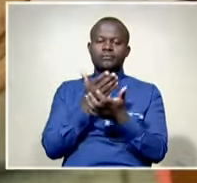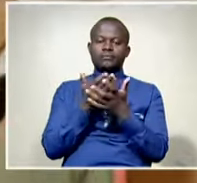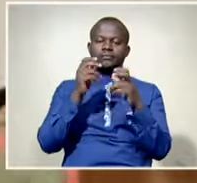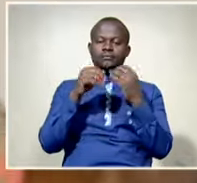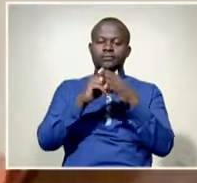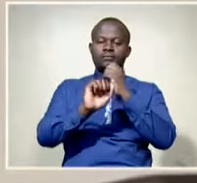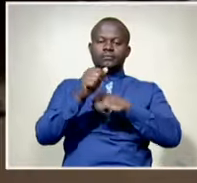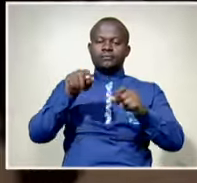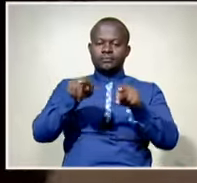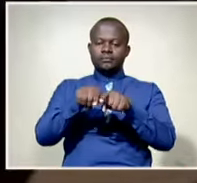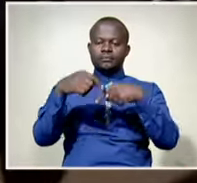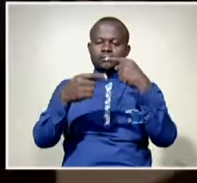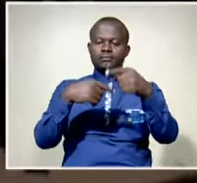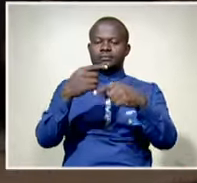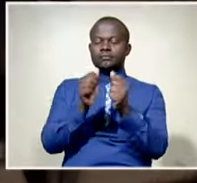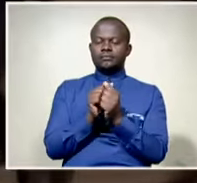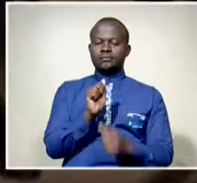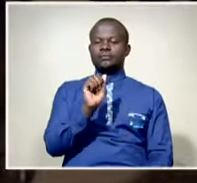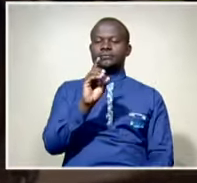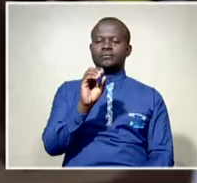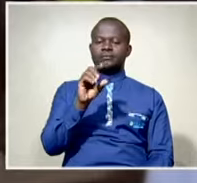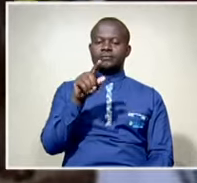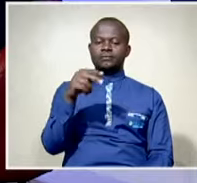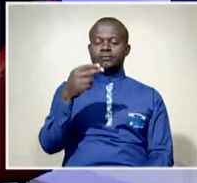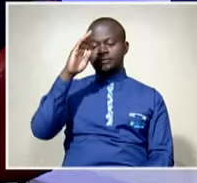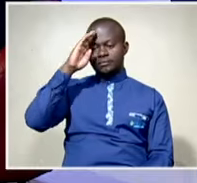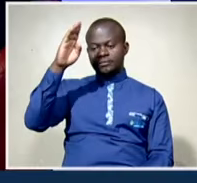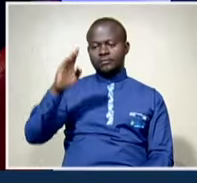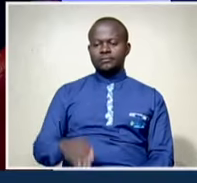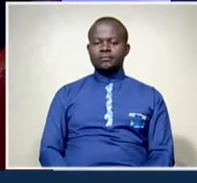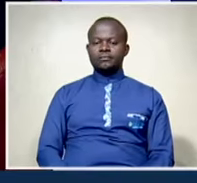nk'ibi byajya bikomeza turi kumwe na mugenzi wacu Adolphe wiriwe neza